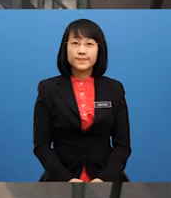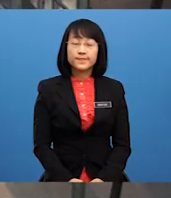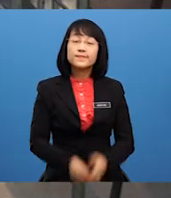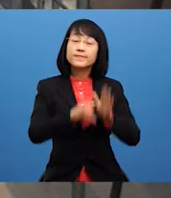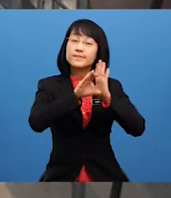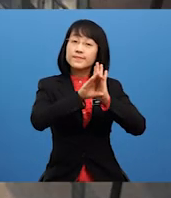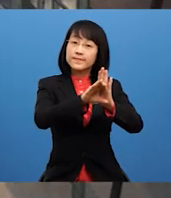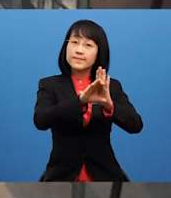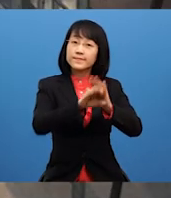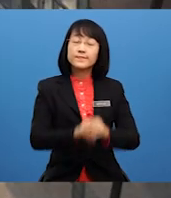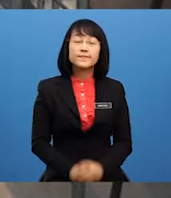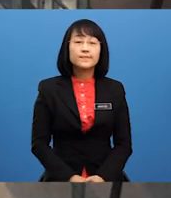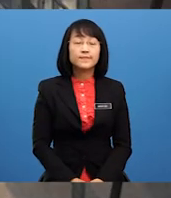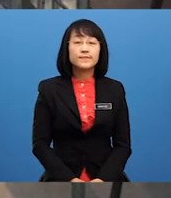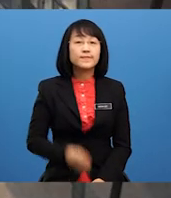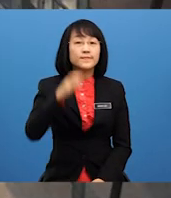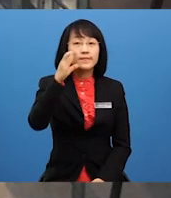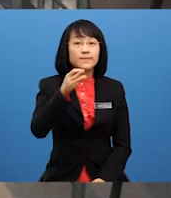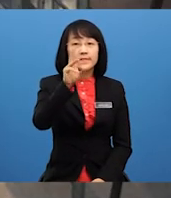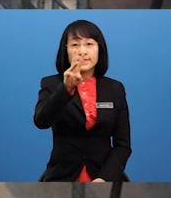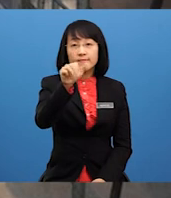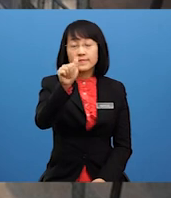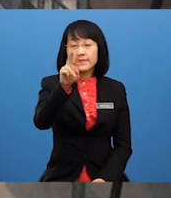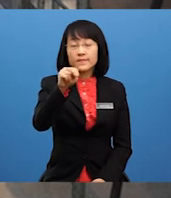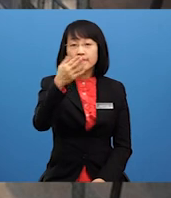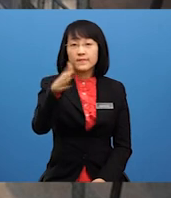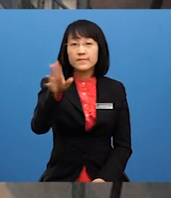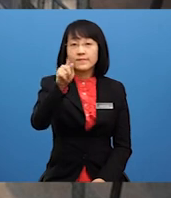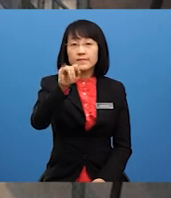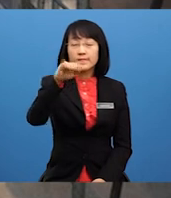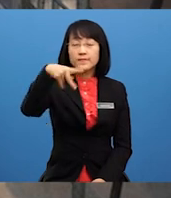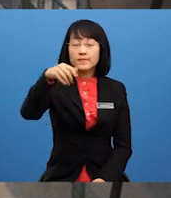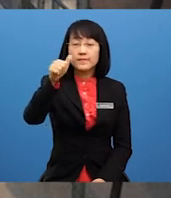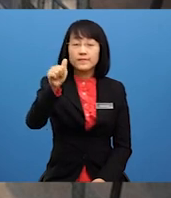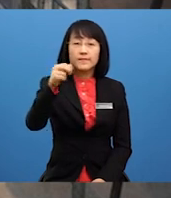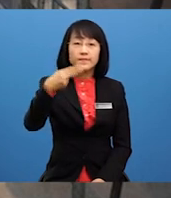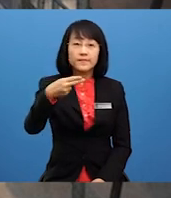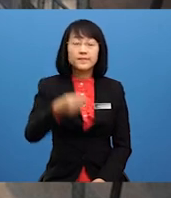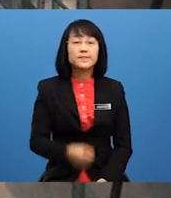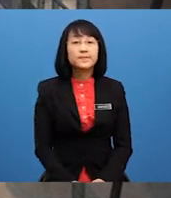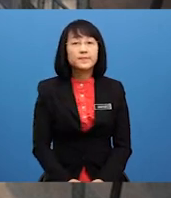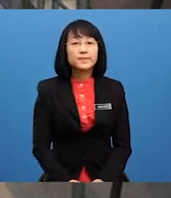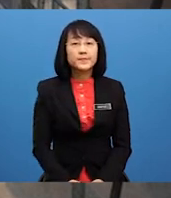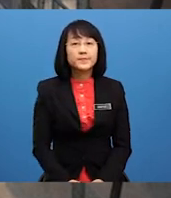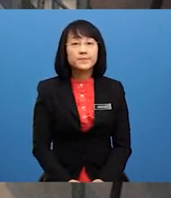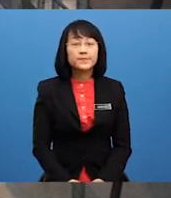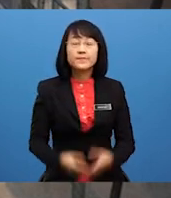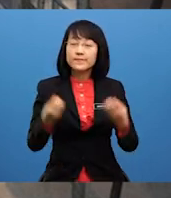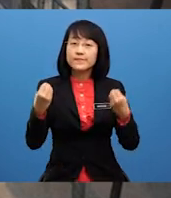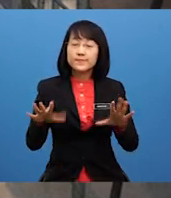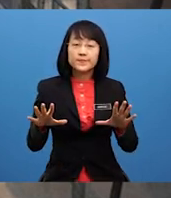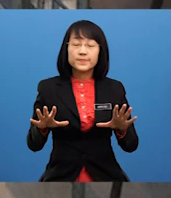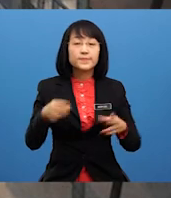Sebagai contoh, Cik Puan Tipah, Tau Kee Chan, Pak Salim dan Yang Berhormat Muhammad Yusof yang telah